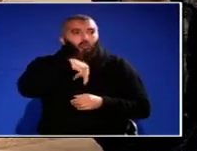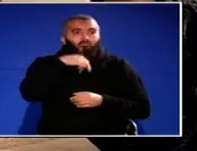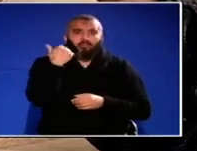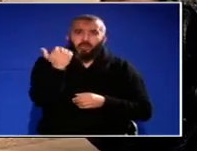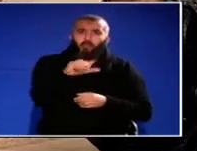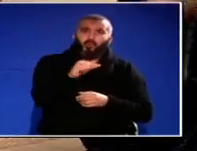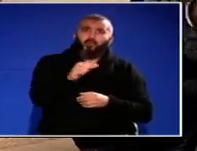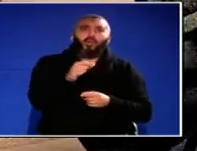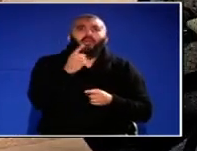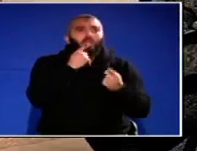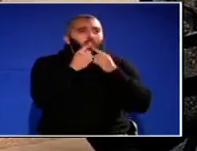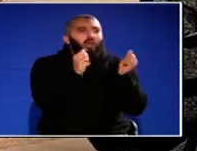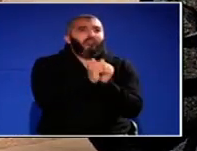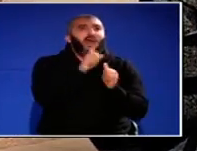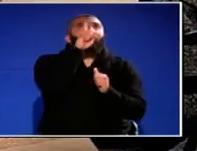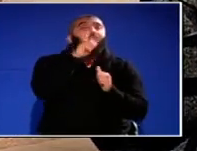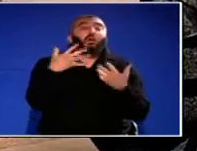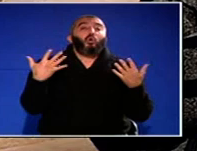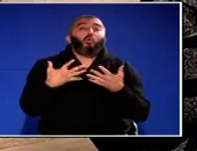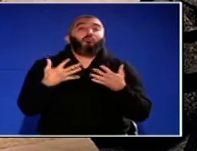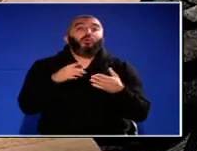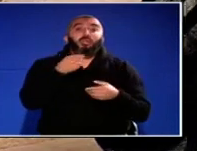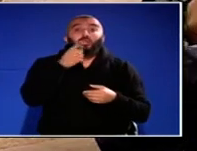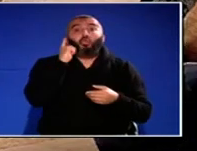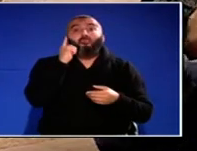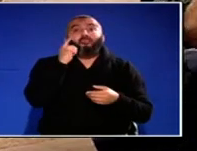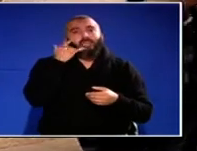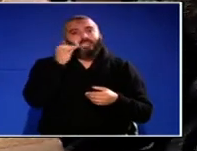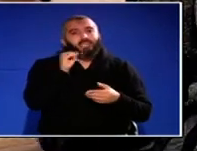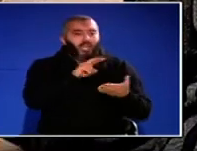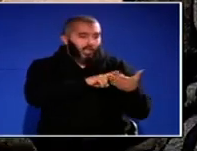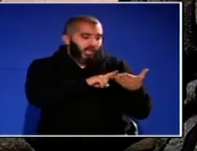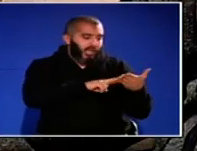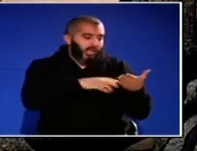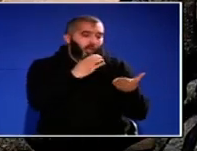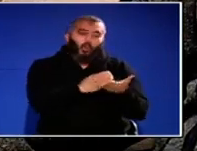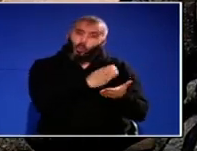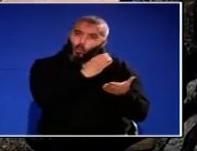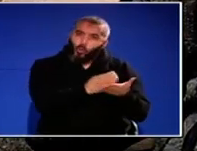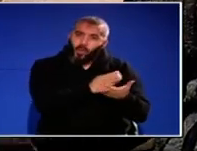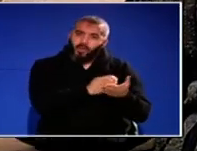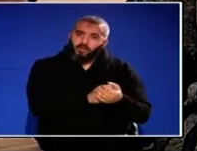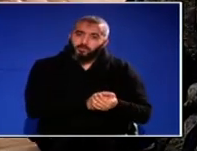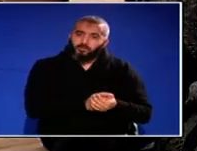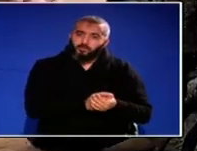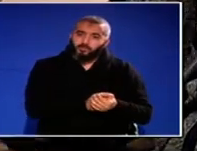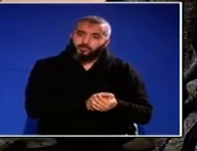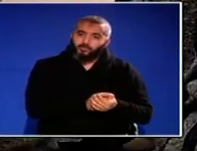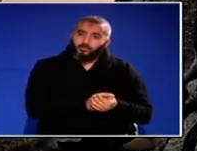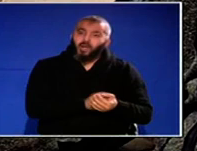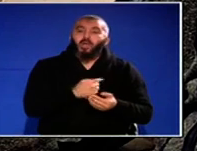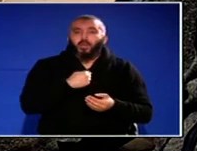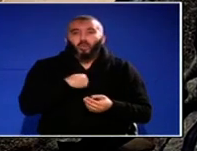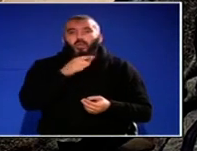كلم الله سبحانه وتعالى، فهذا يحتاج إلى حتى لا نظلم الناس، وحتى أيضا نرفع عنه الحيرة. فإن شاء